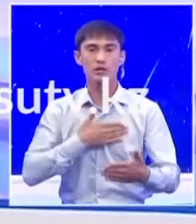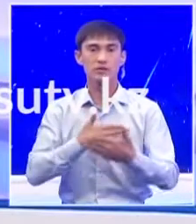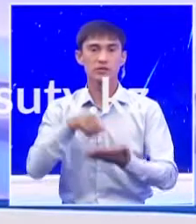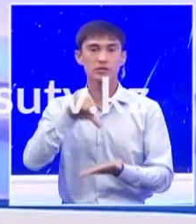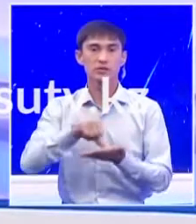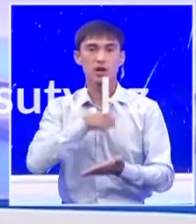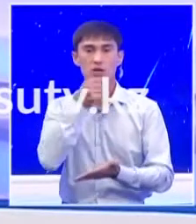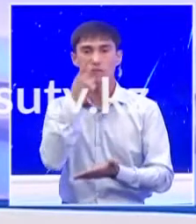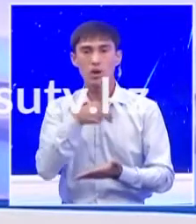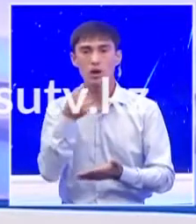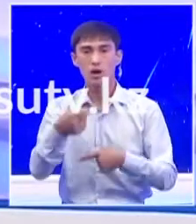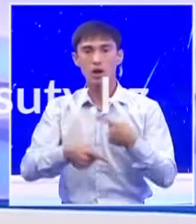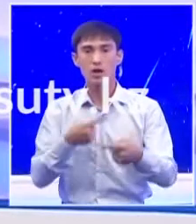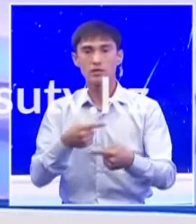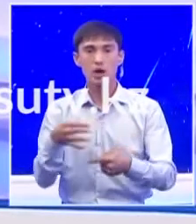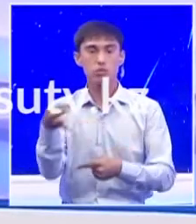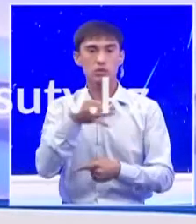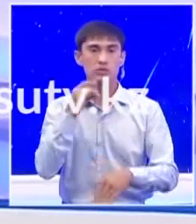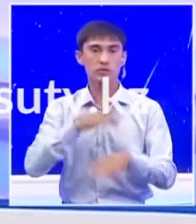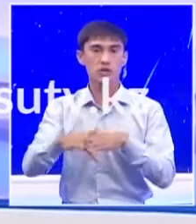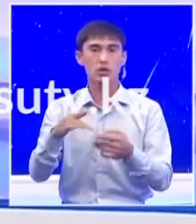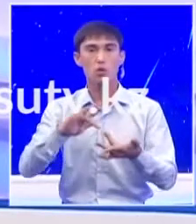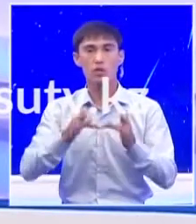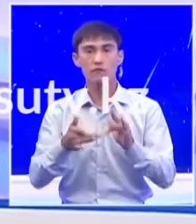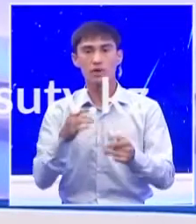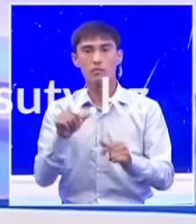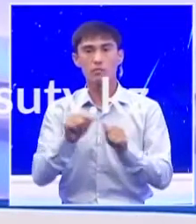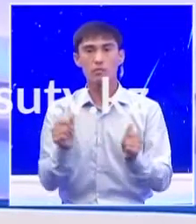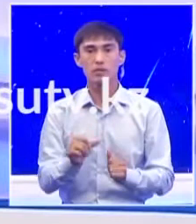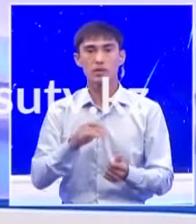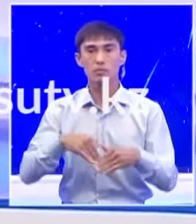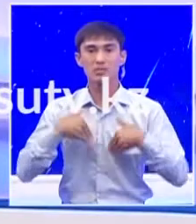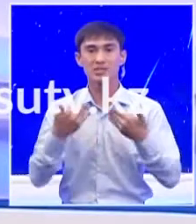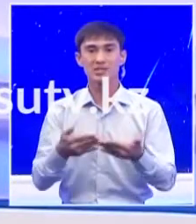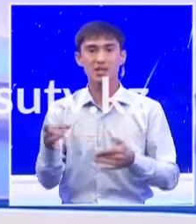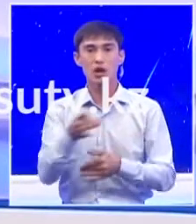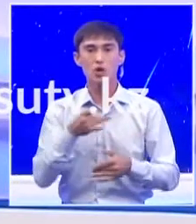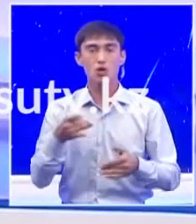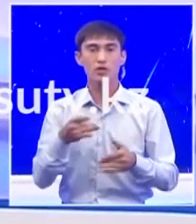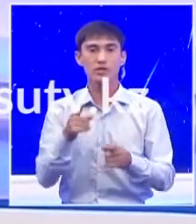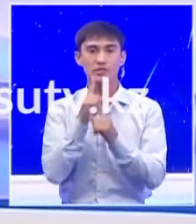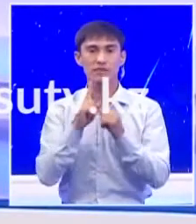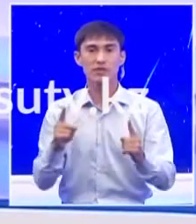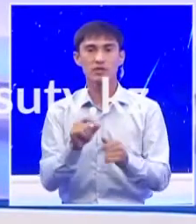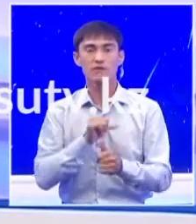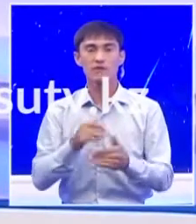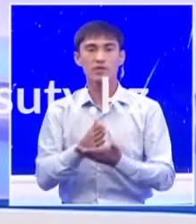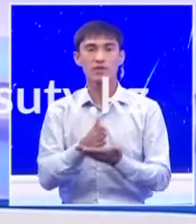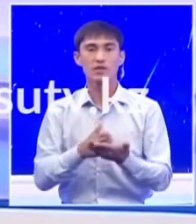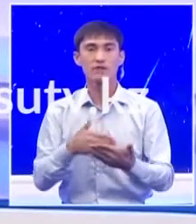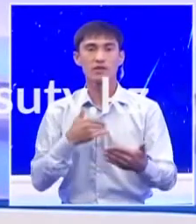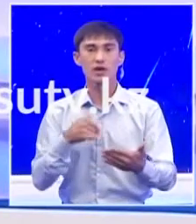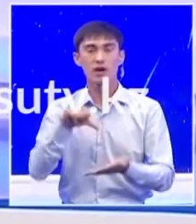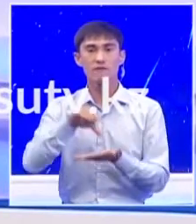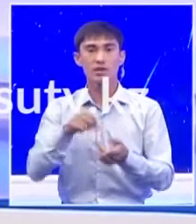активисты старшего поколения областного центра, в онлайн-формате председатели районных советов ветеранов. В работе конференции принял участие